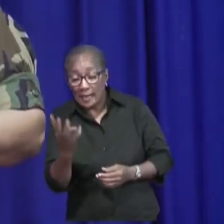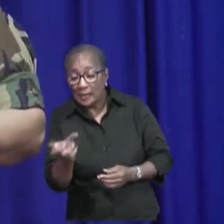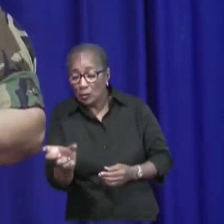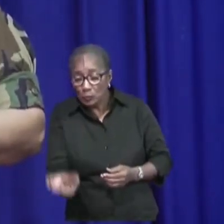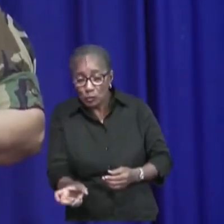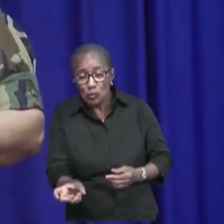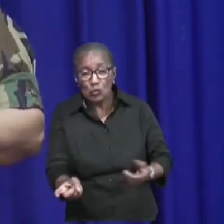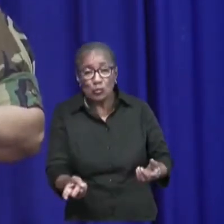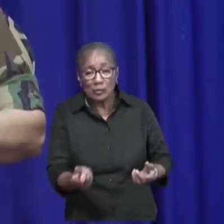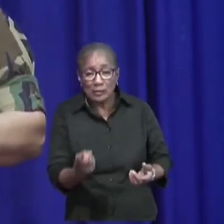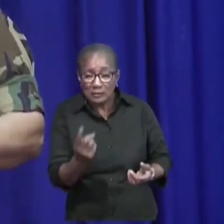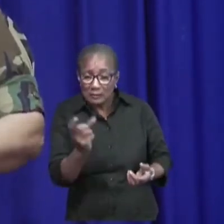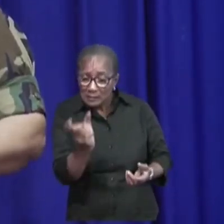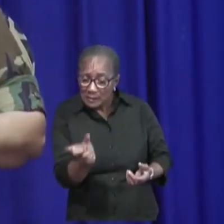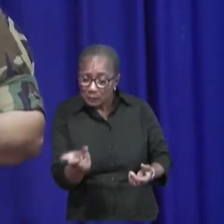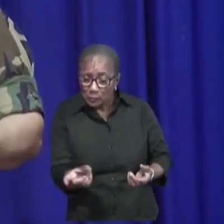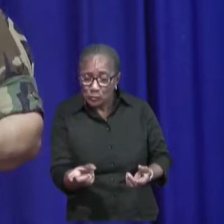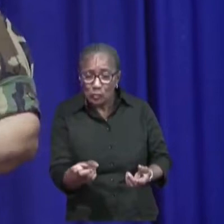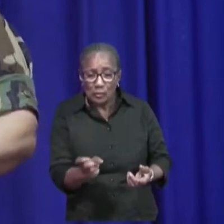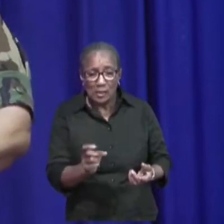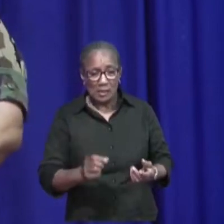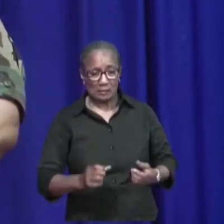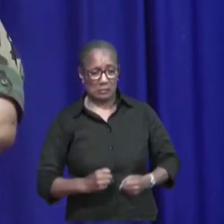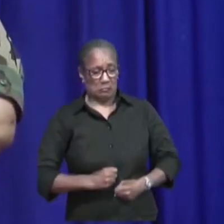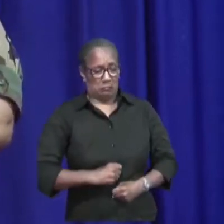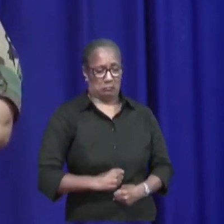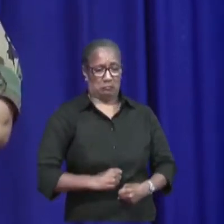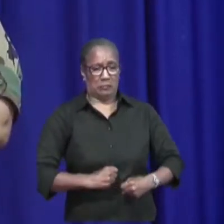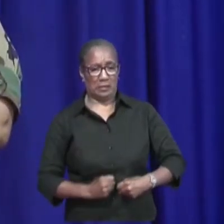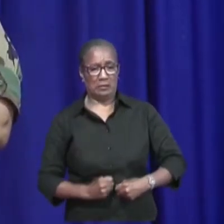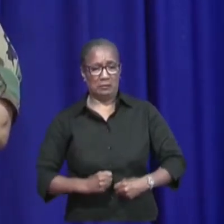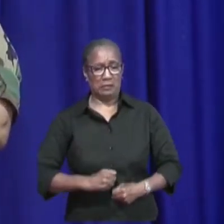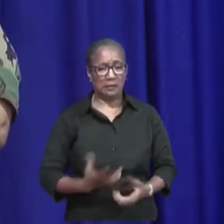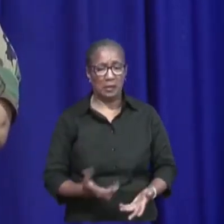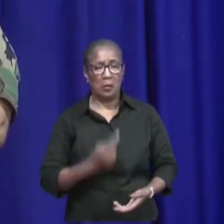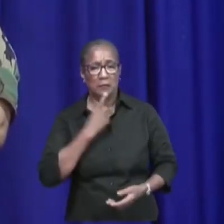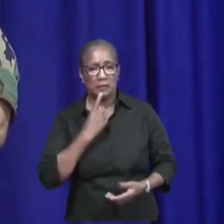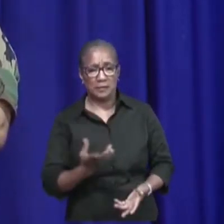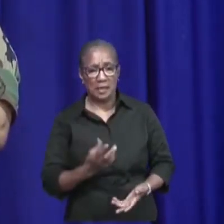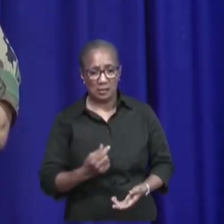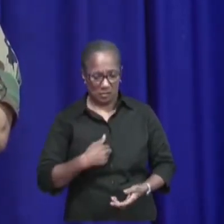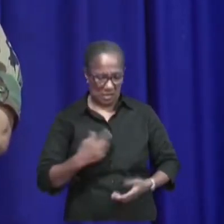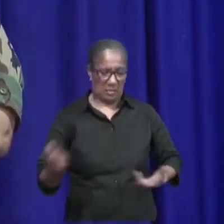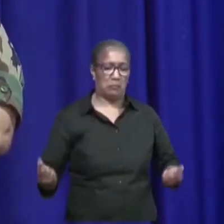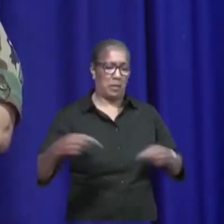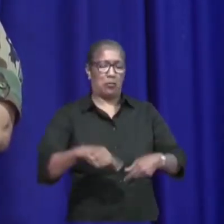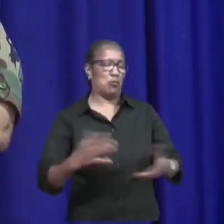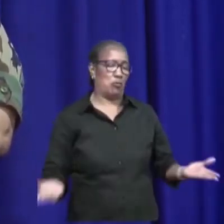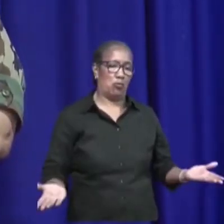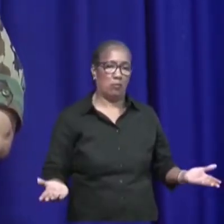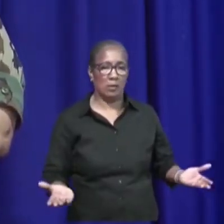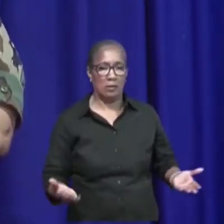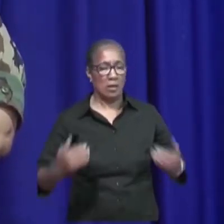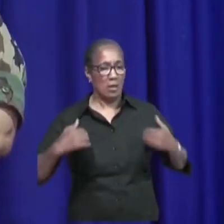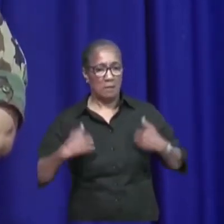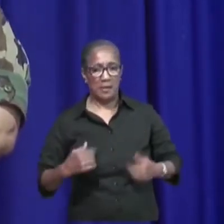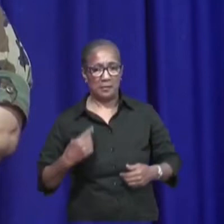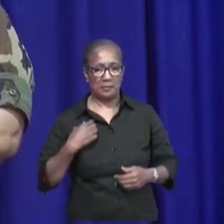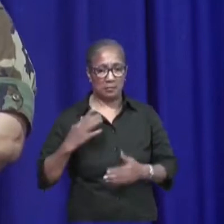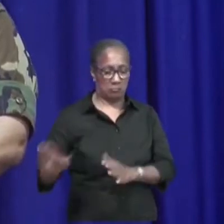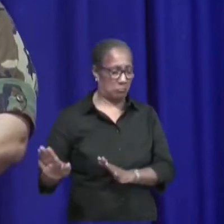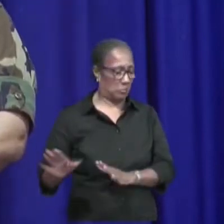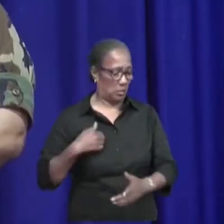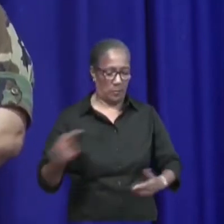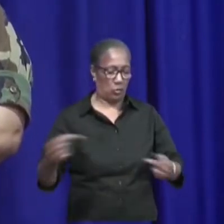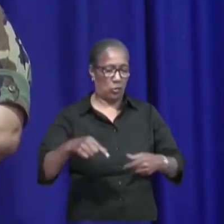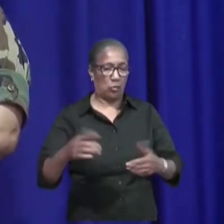die eigenlijk een beetje macho-achtig gedrag tonen om aan te geven van ay ishi toch midoro. Toch de man zogenaamd de man tapu